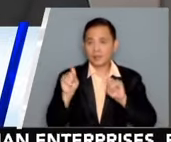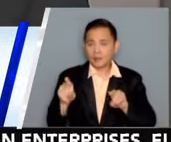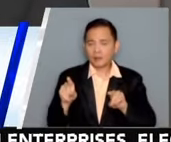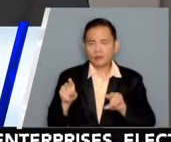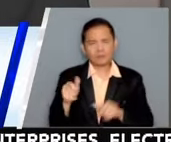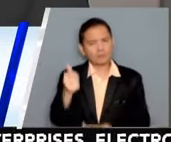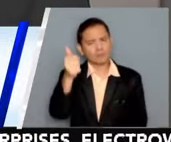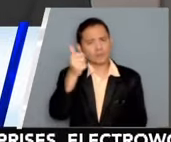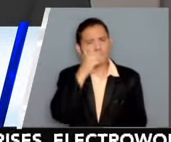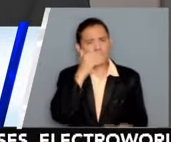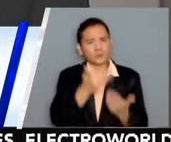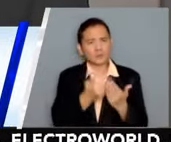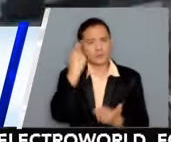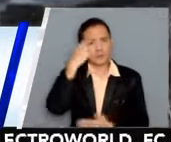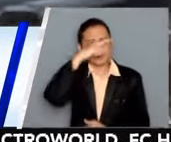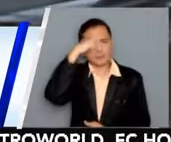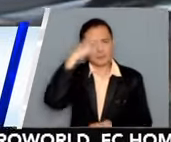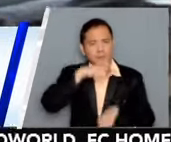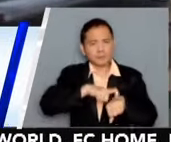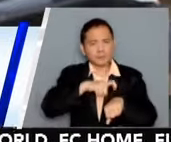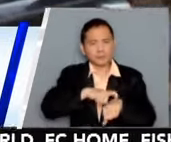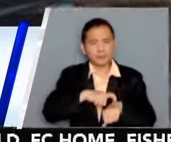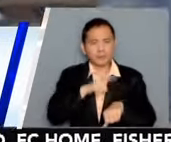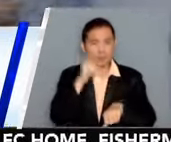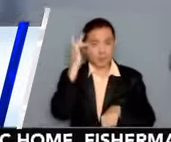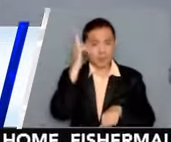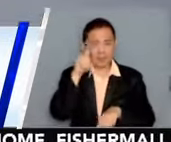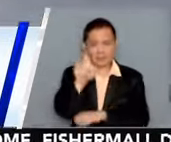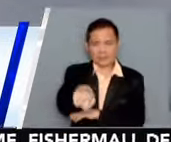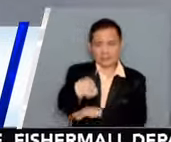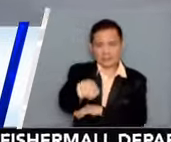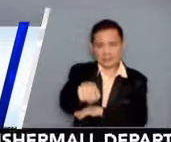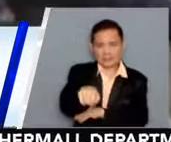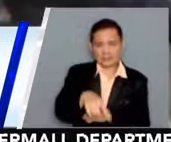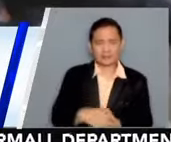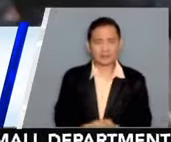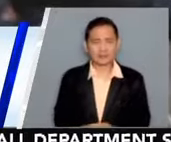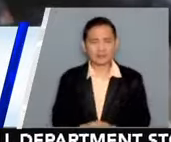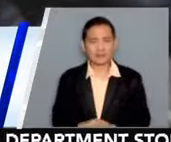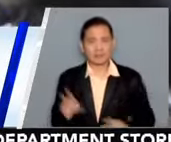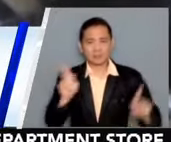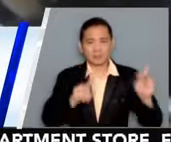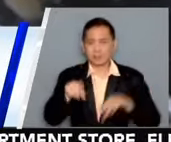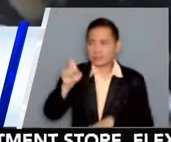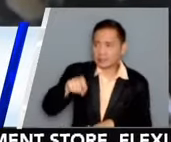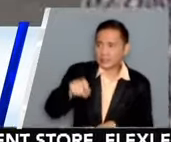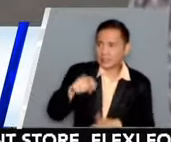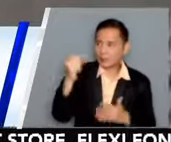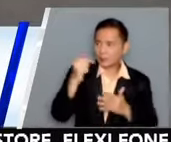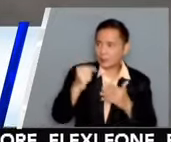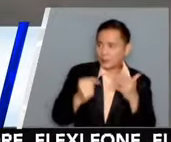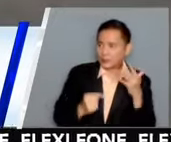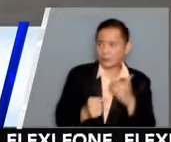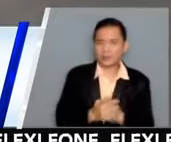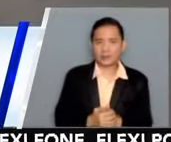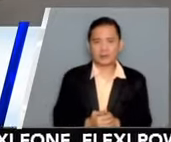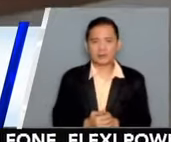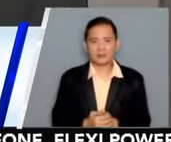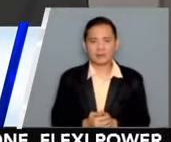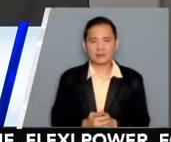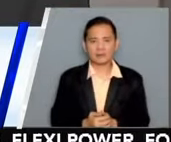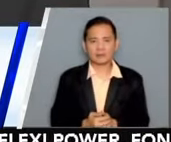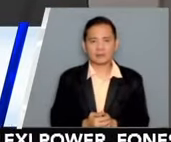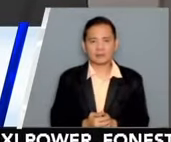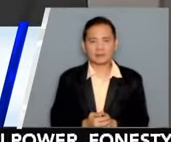talagang nagbo-boom yun, nandun yung demand. Dahil kailangan talaga ng mga tao yan eh. matutugunan, kaya tugunan na yun, at timingan,